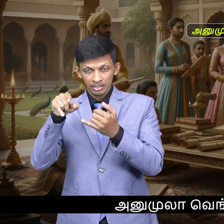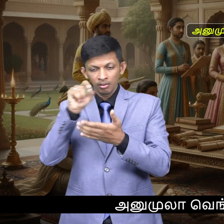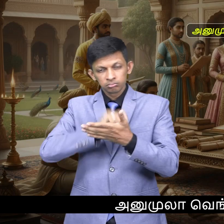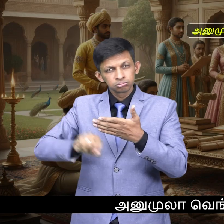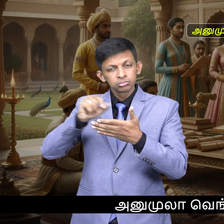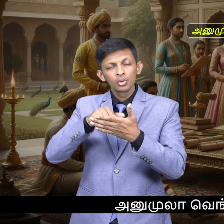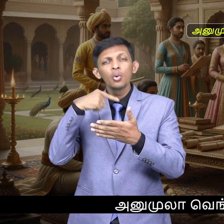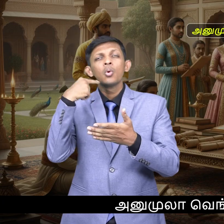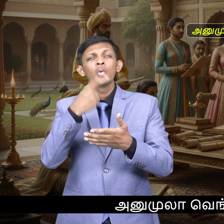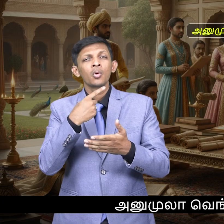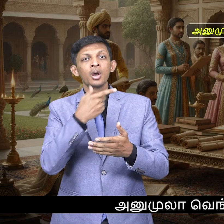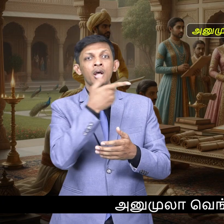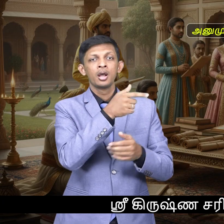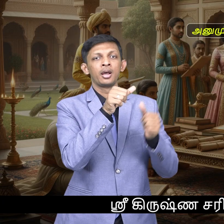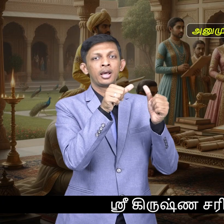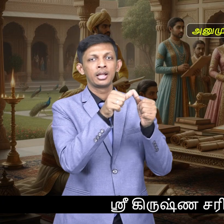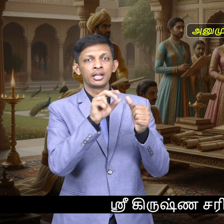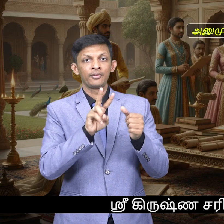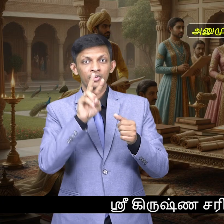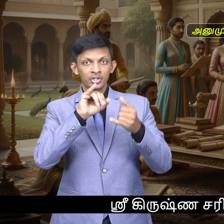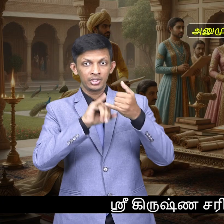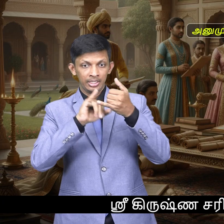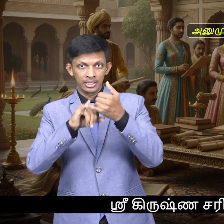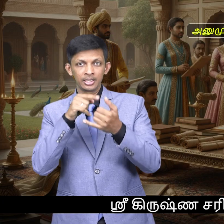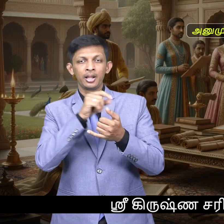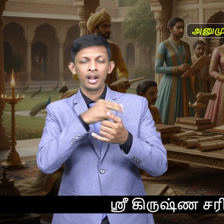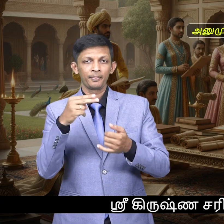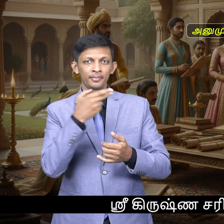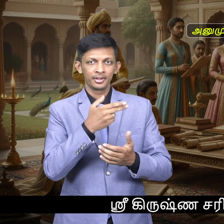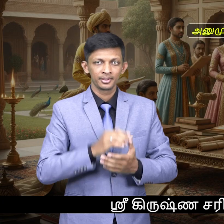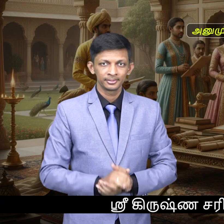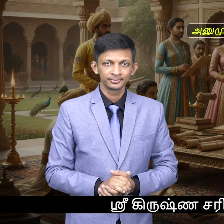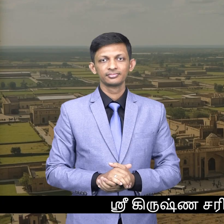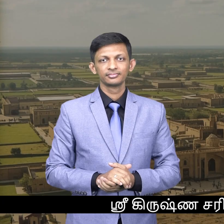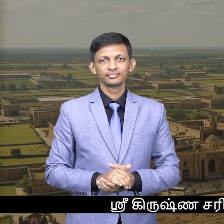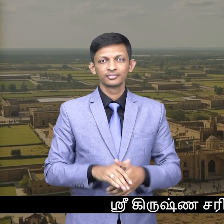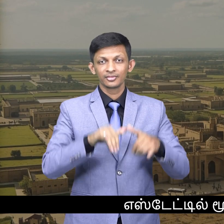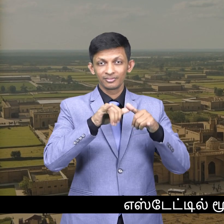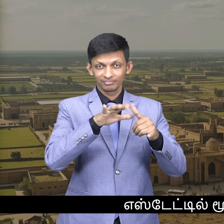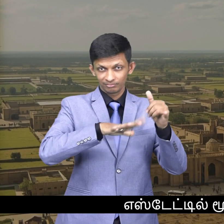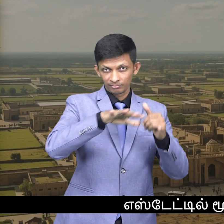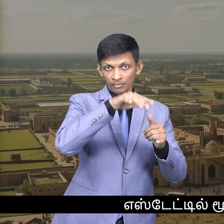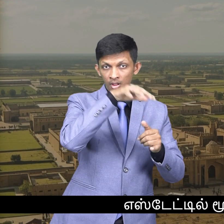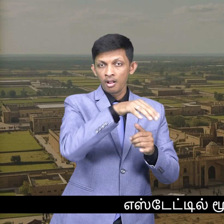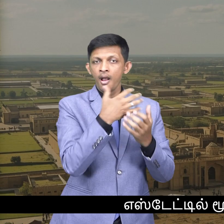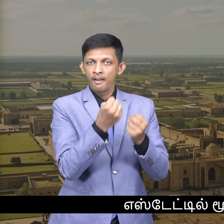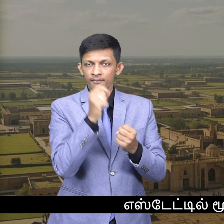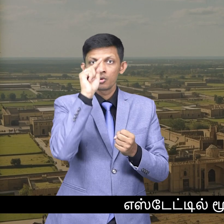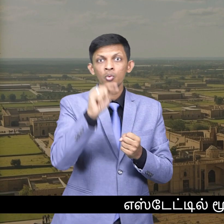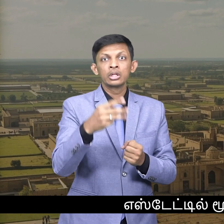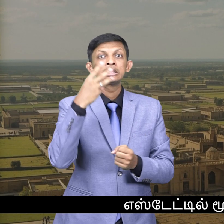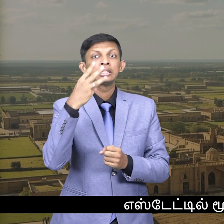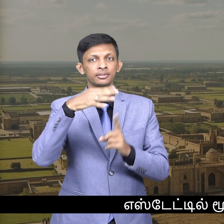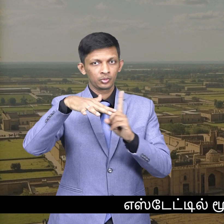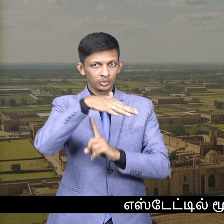அனுமூலா வெங்கட் சுப்பிரமணிய சாஸ்திரி ஸ்ரீ கிருஷ்ணா சரித்திர சங்கிரஹாம் எழுதியவர். எஸ்டேட்டில் 3